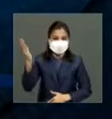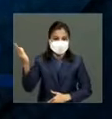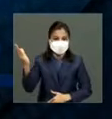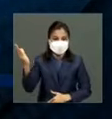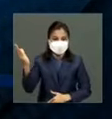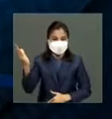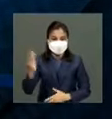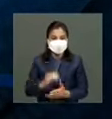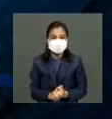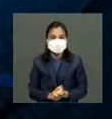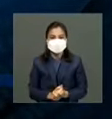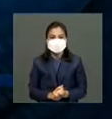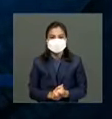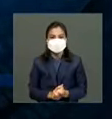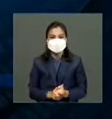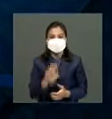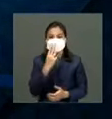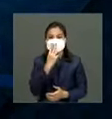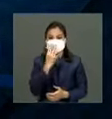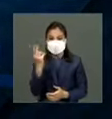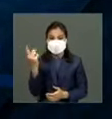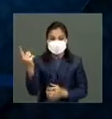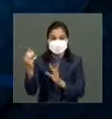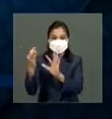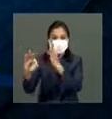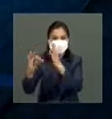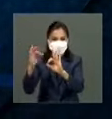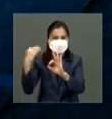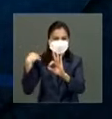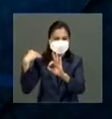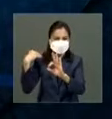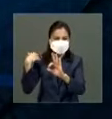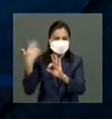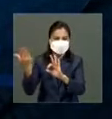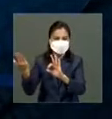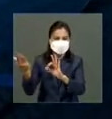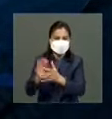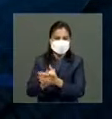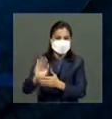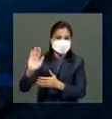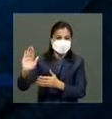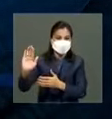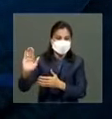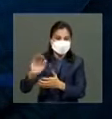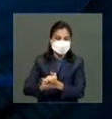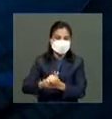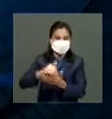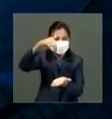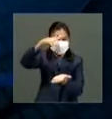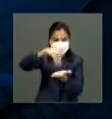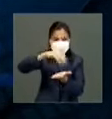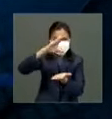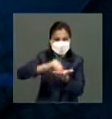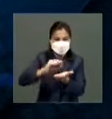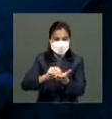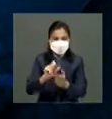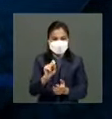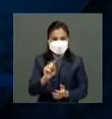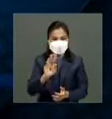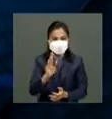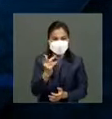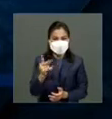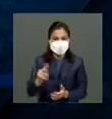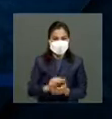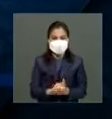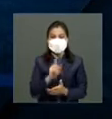ได้เอาแขวนไว้อยู่ใน Facebook นะครับของทาง ศูนย์ข้อมูลโควิดนะครับอ้อผม